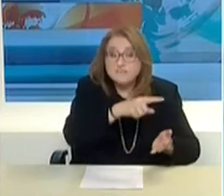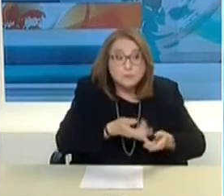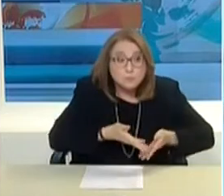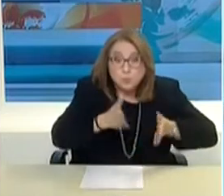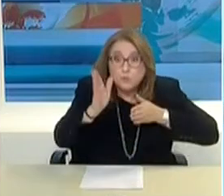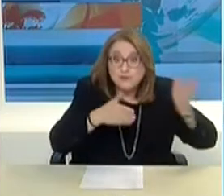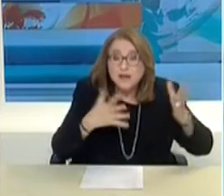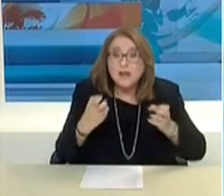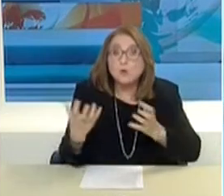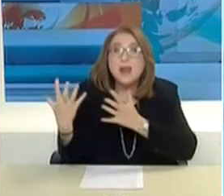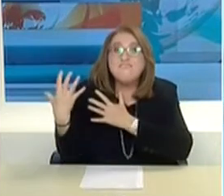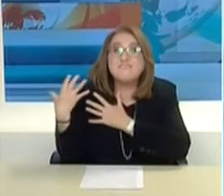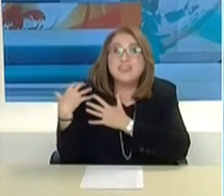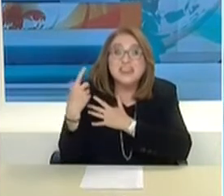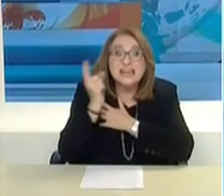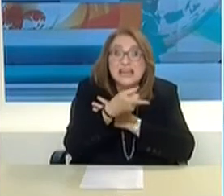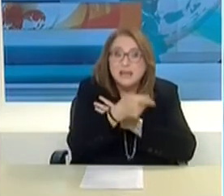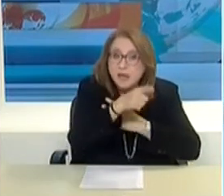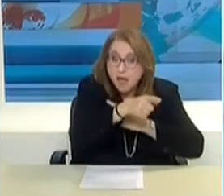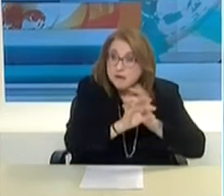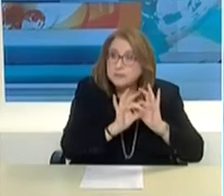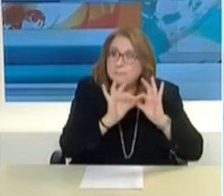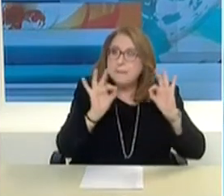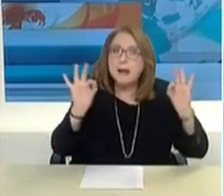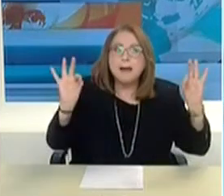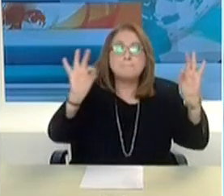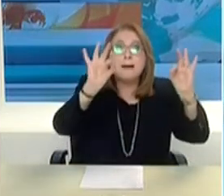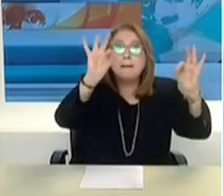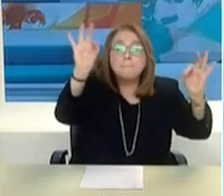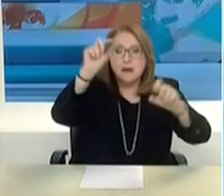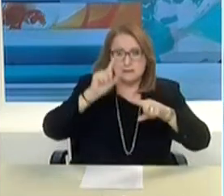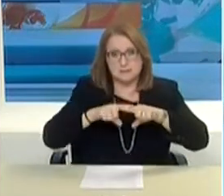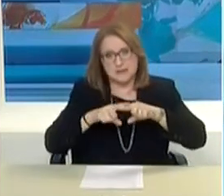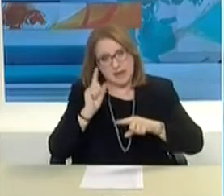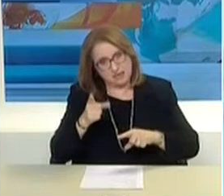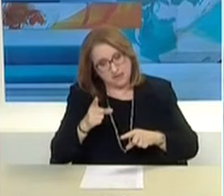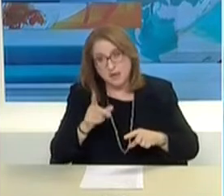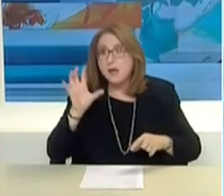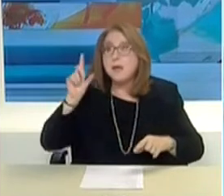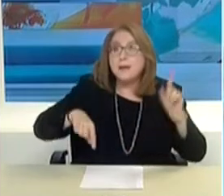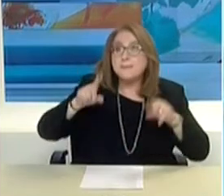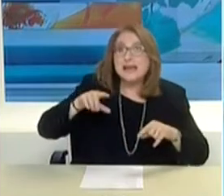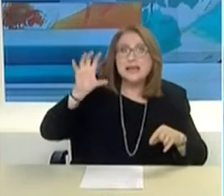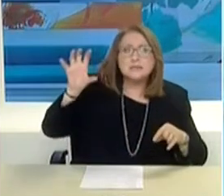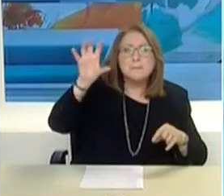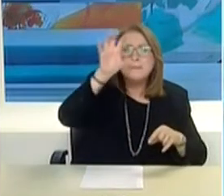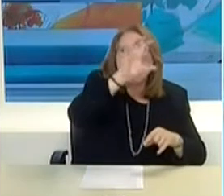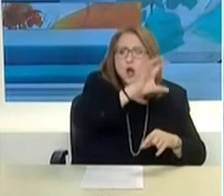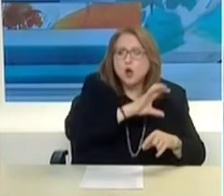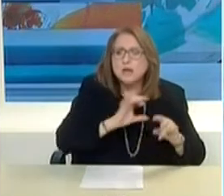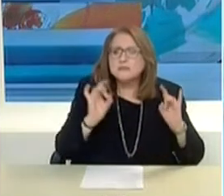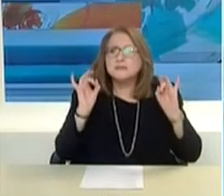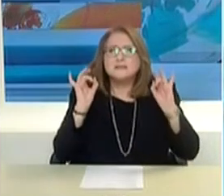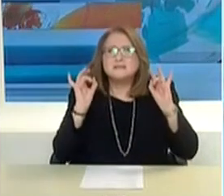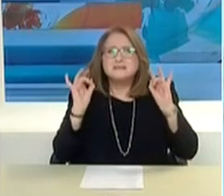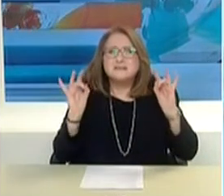αυτοί για τη διασπορά της νόσου σε οποιοδήποτε σημείο και δει σε περιοχές, σε χωρικά κλάστερ, τα